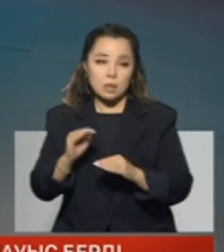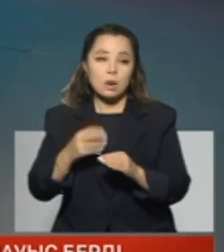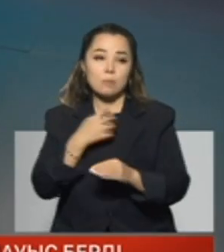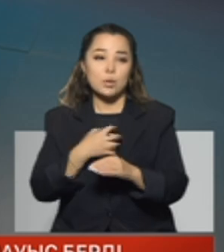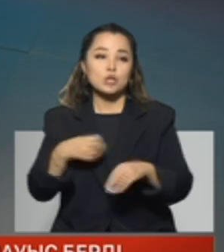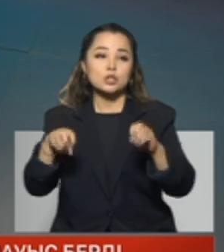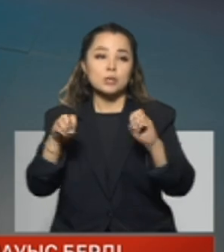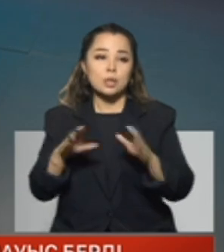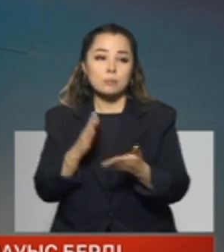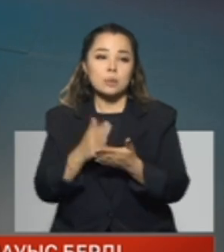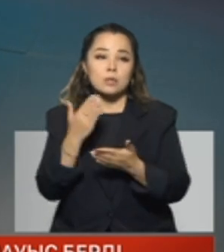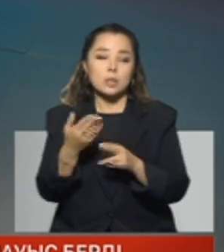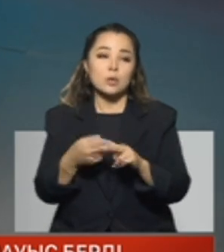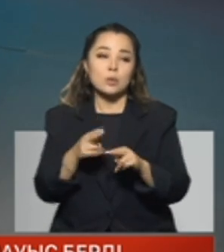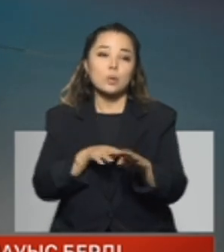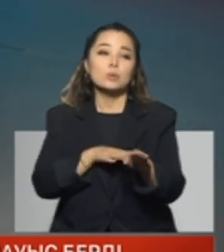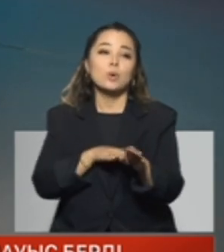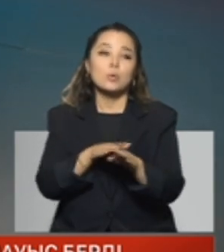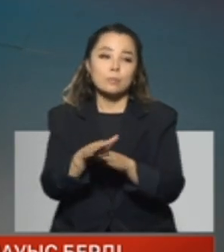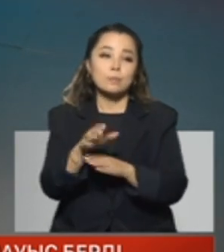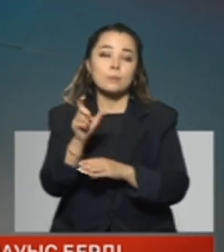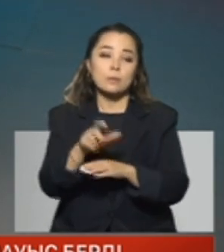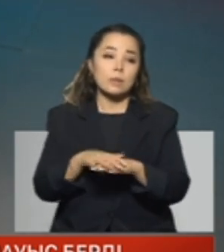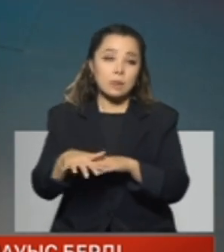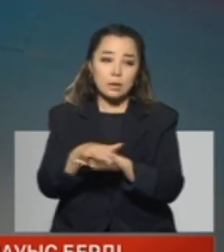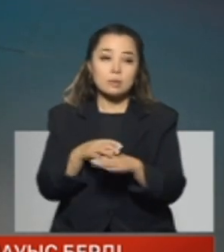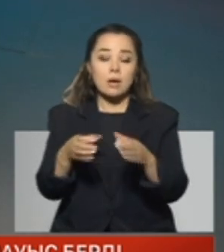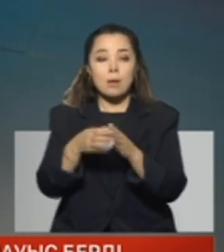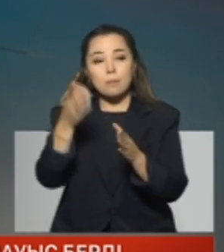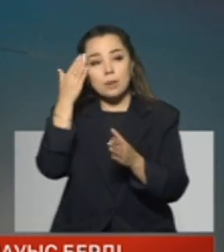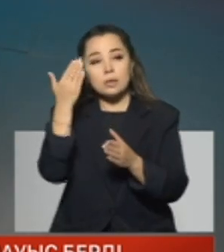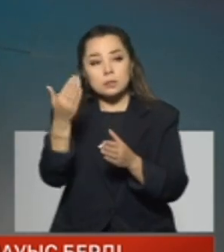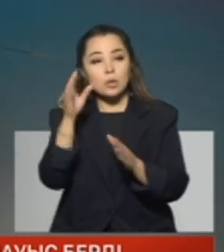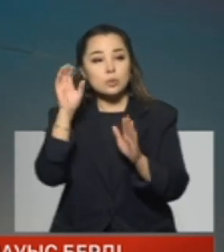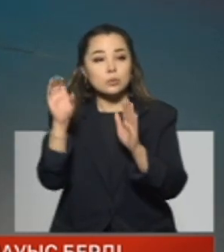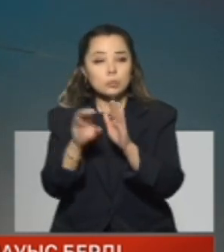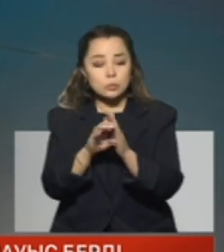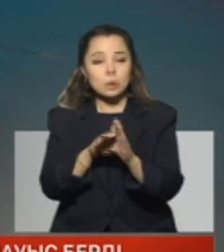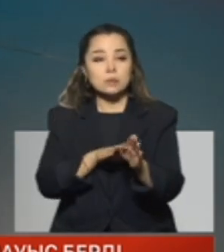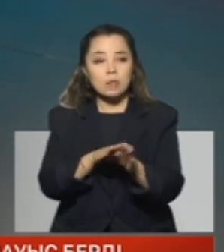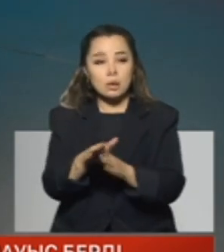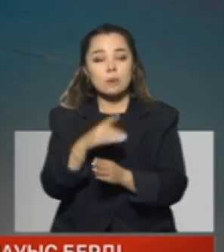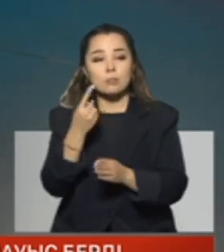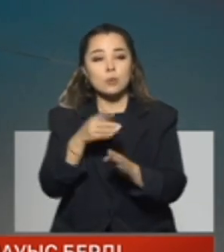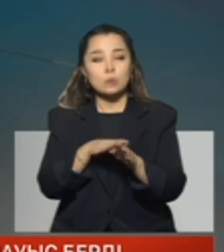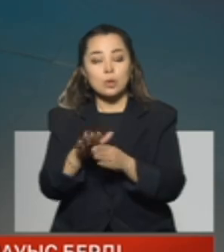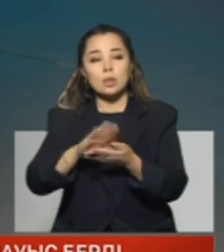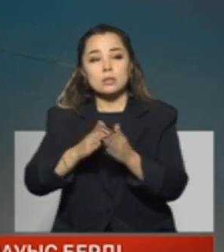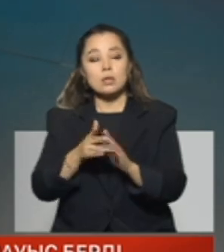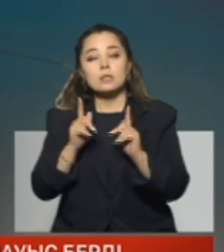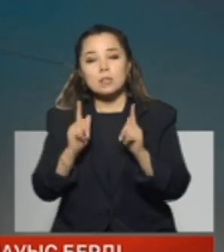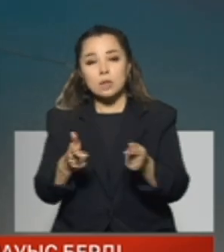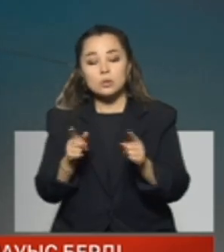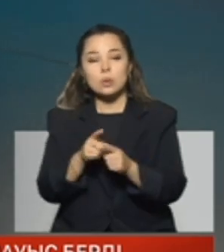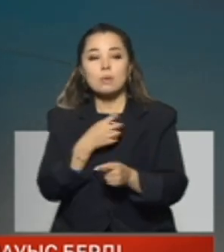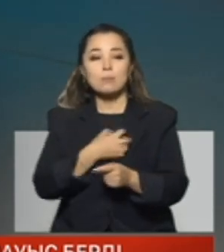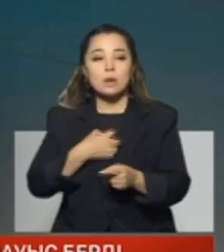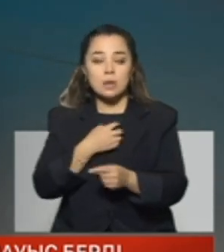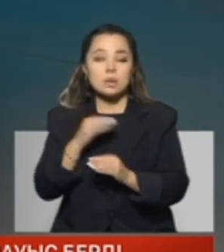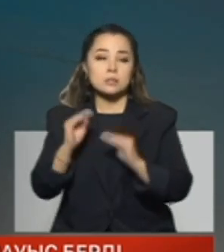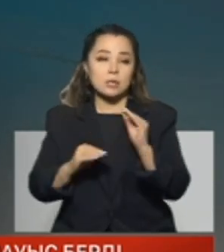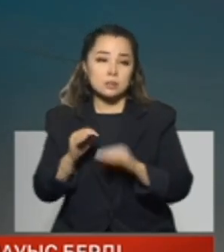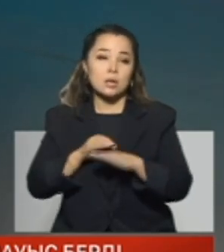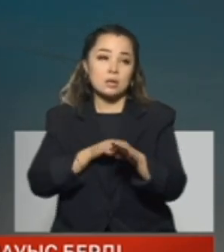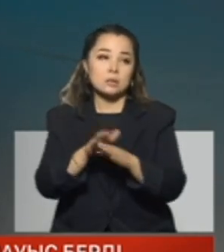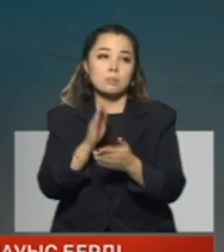маңызды шешімдерде жаңағы толық халықтың пікіріне құлақ асу және толық бір келісімге келу үшін өте маңызды инструмент. Сол себепті